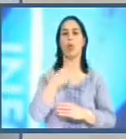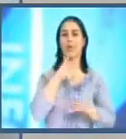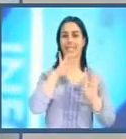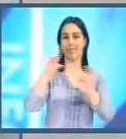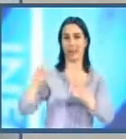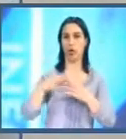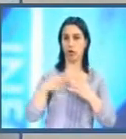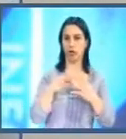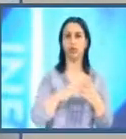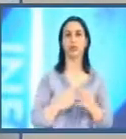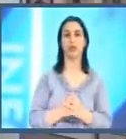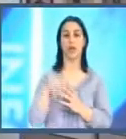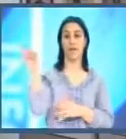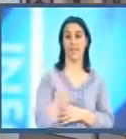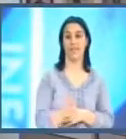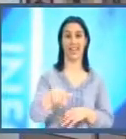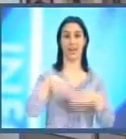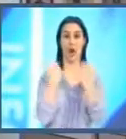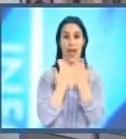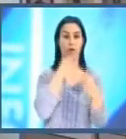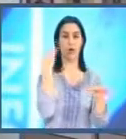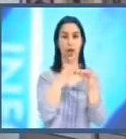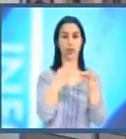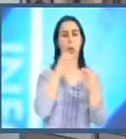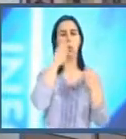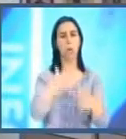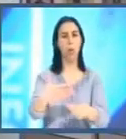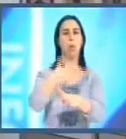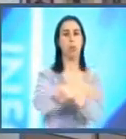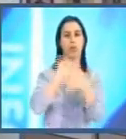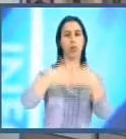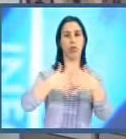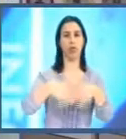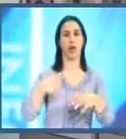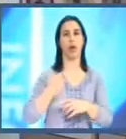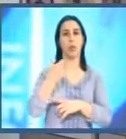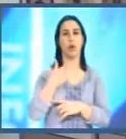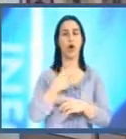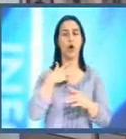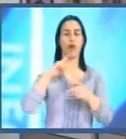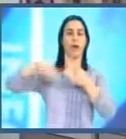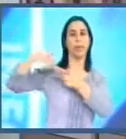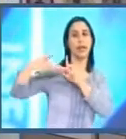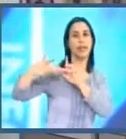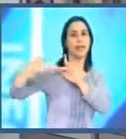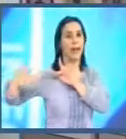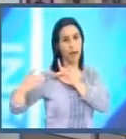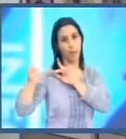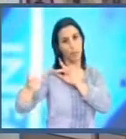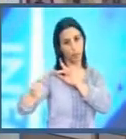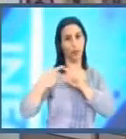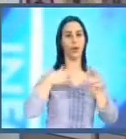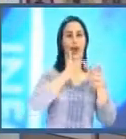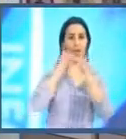sentits. El fet de que vinguin a l'escola Bressol els hi va bé perquè així es despega una miqueta dels pares, es relaciona amb altres